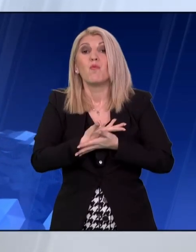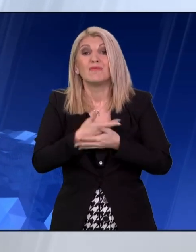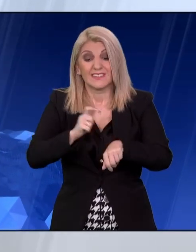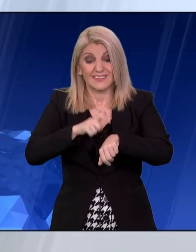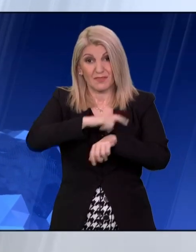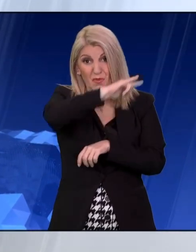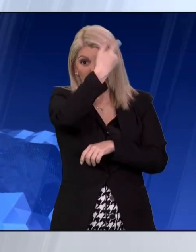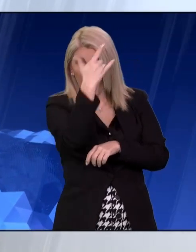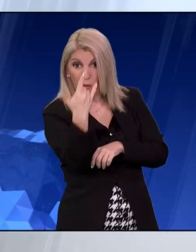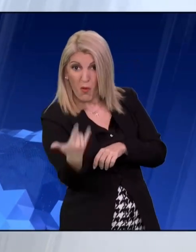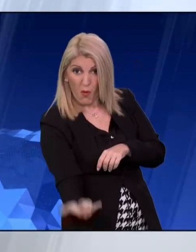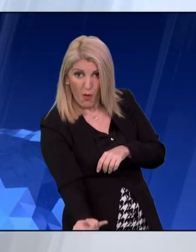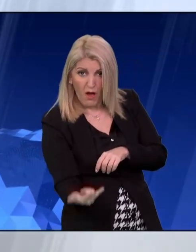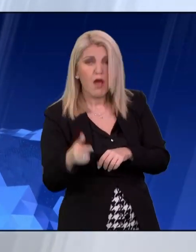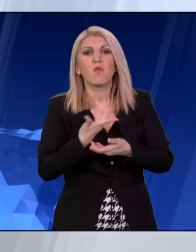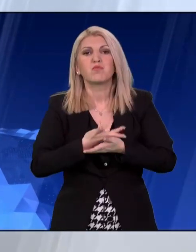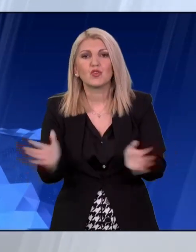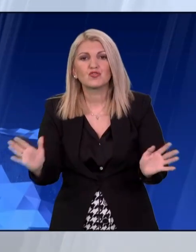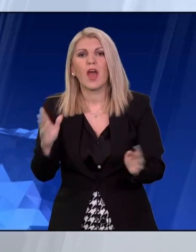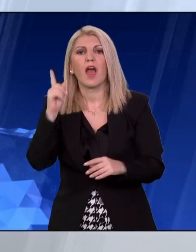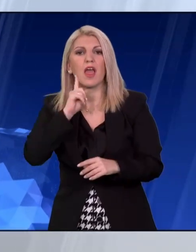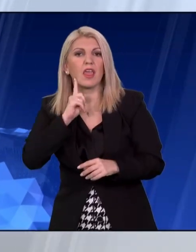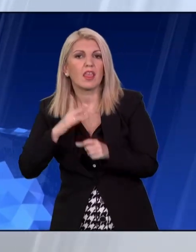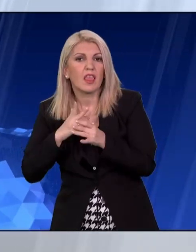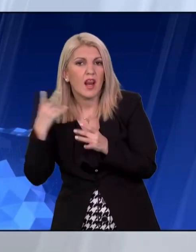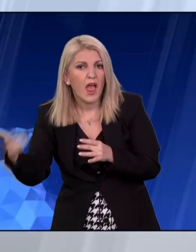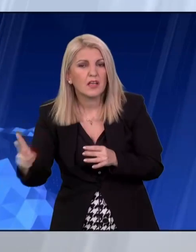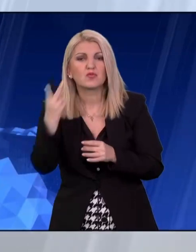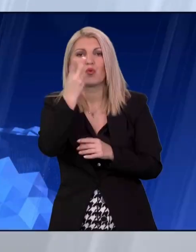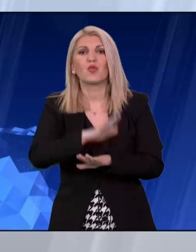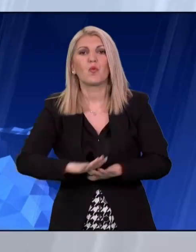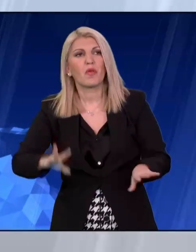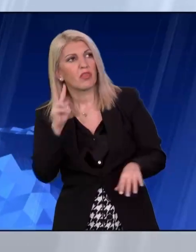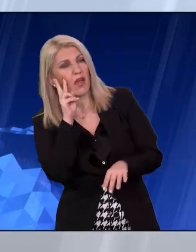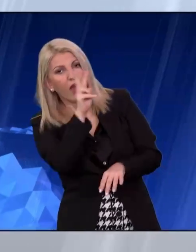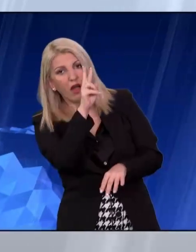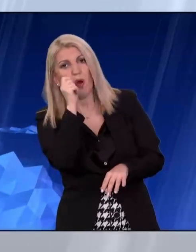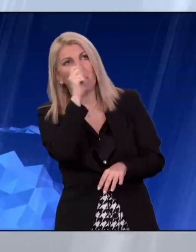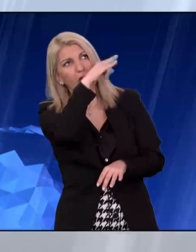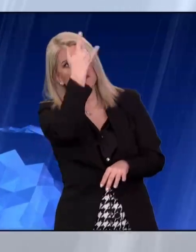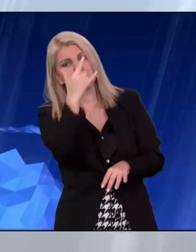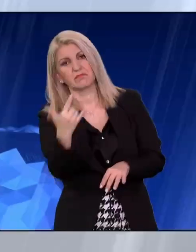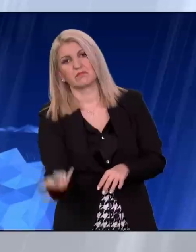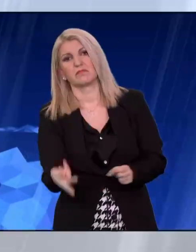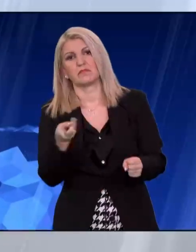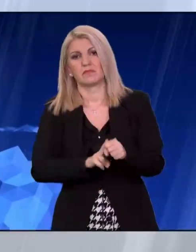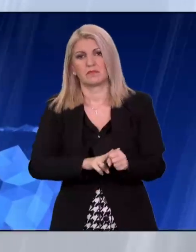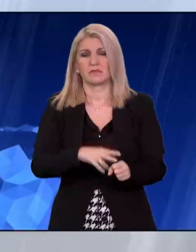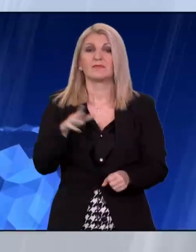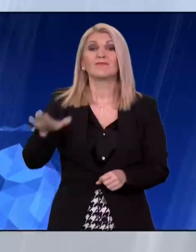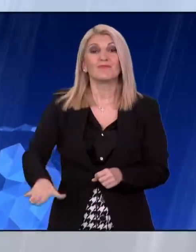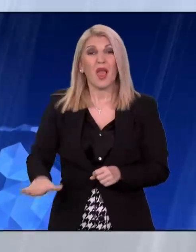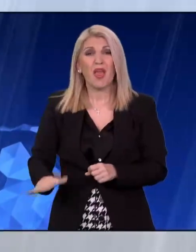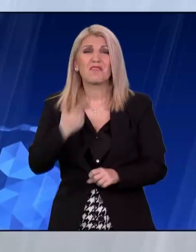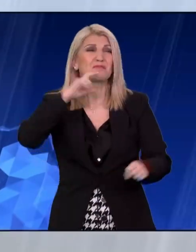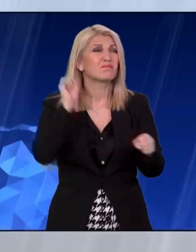παρακολουθούσαν την τελευταία του πτήση την πτήση που έμελλε να είναι η μοιραία ο μικρός όμως ο γιος του επέμενε ότι ήθελε να